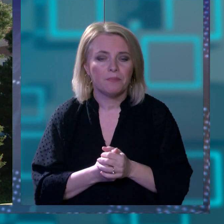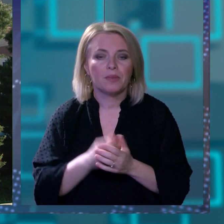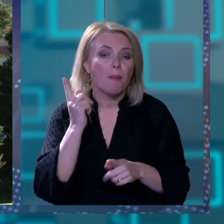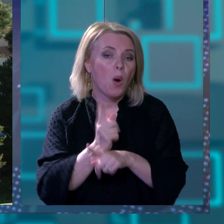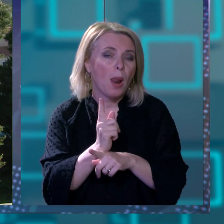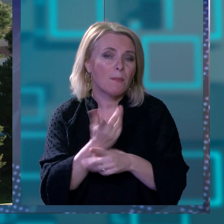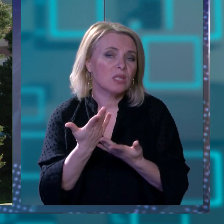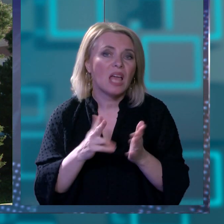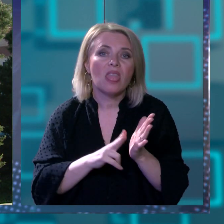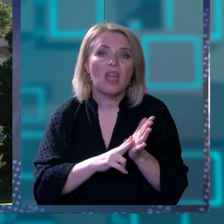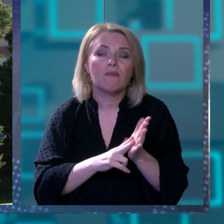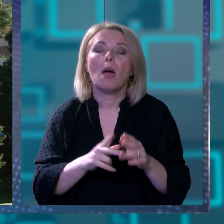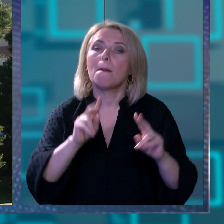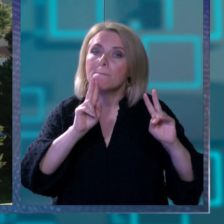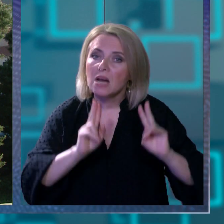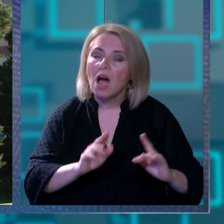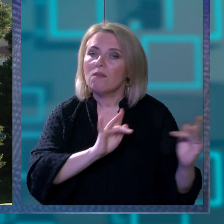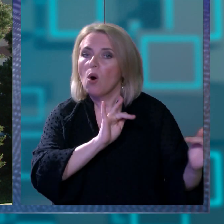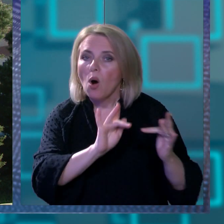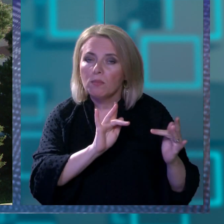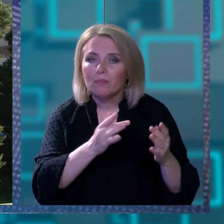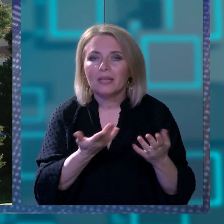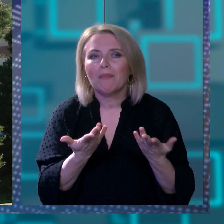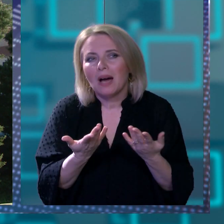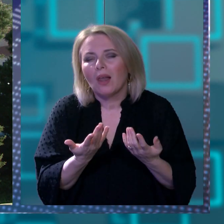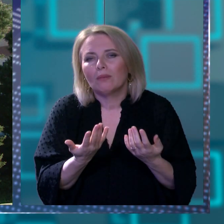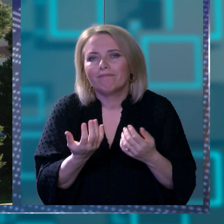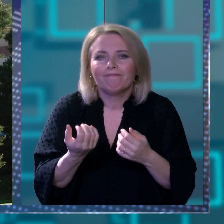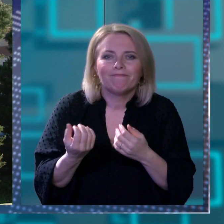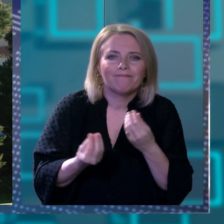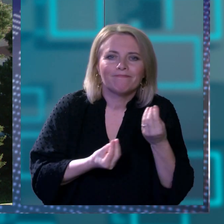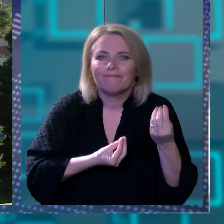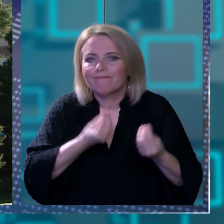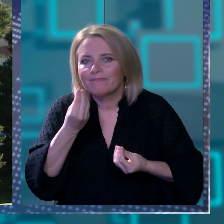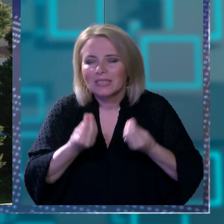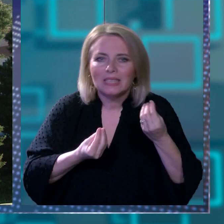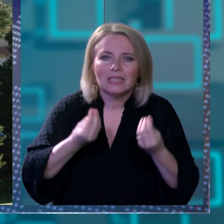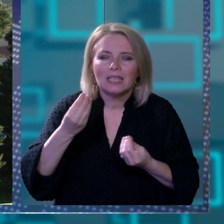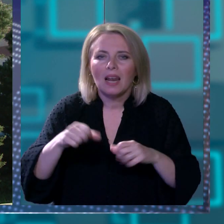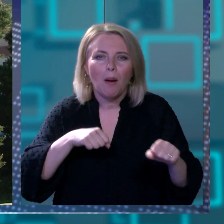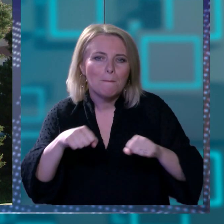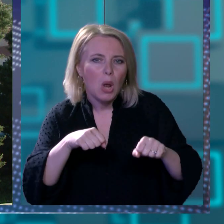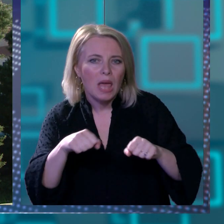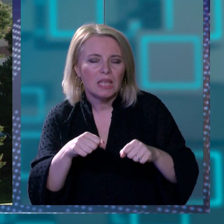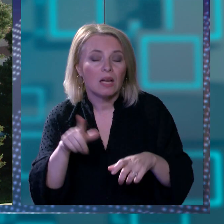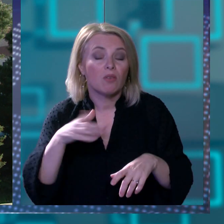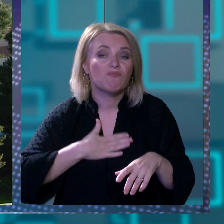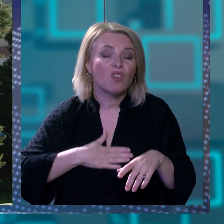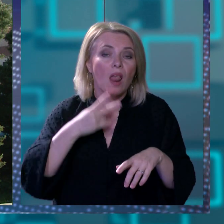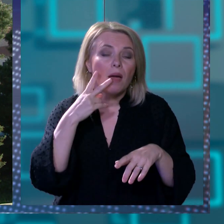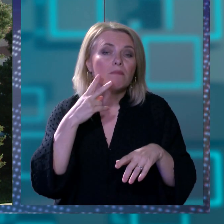naviknuti. Pravo je oporbe da malo to politizira, oni žele biti